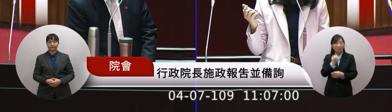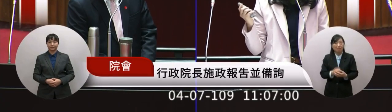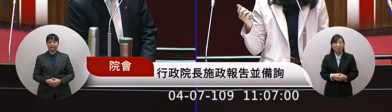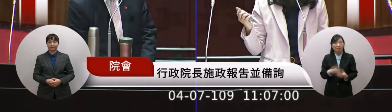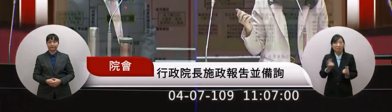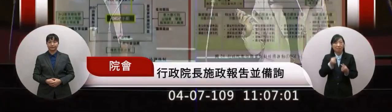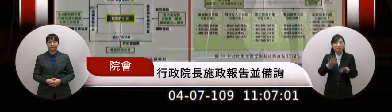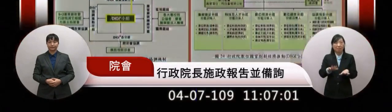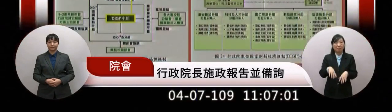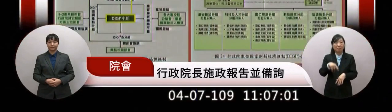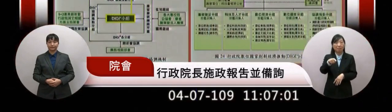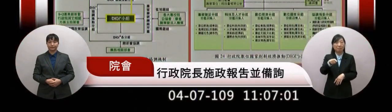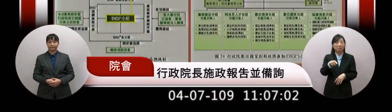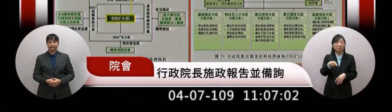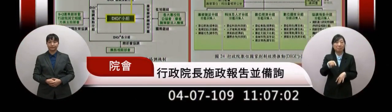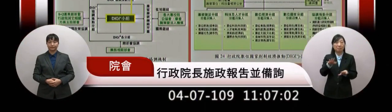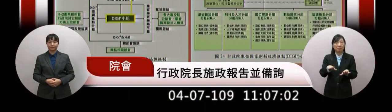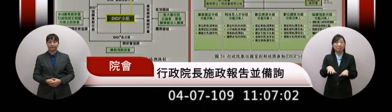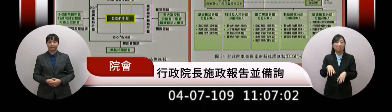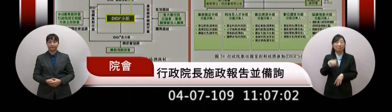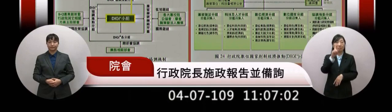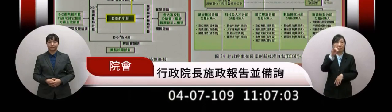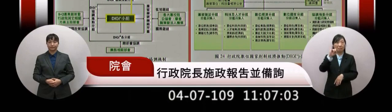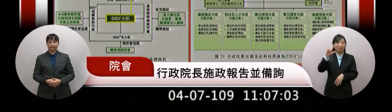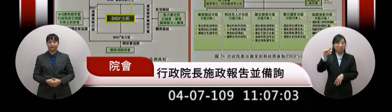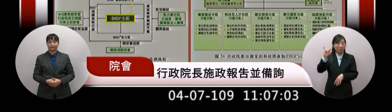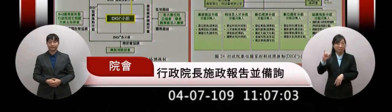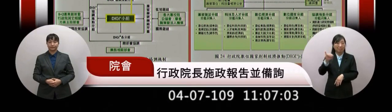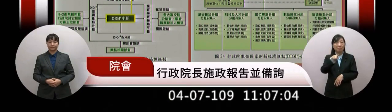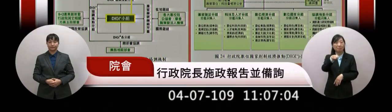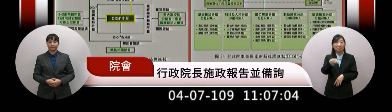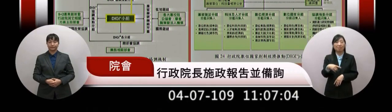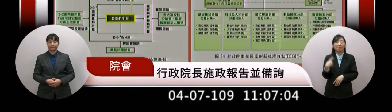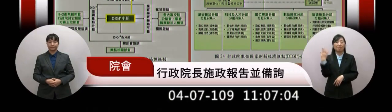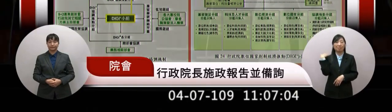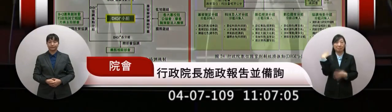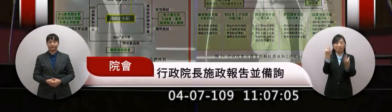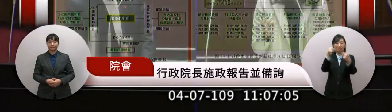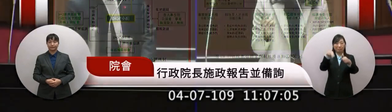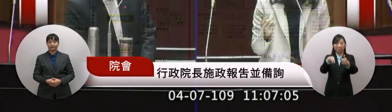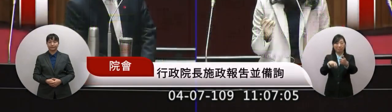看到这个 DG Plus 的这一个数位方案哦，这个数位小组呢，上一次我在